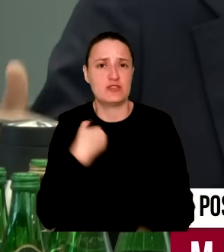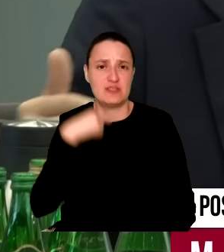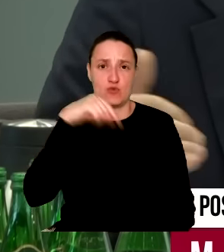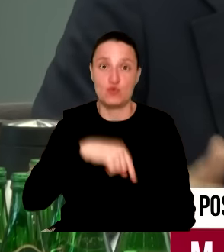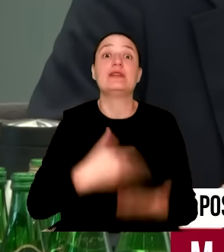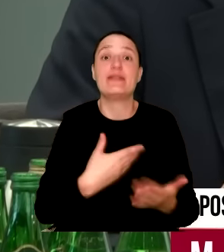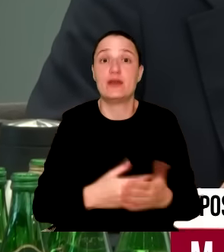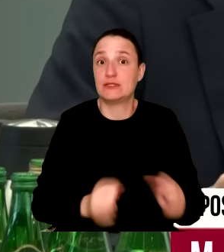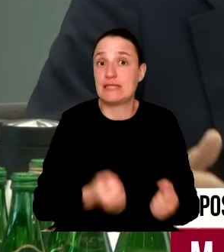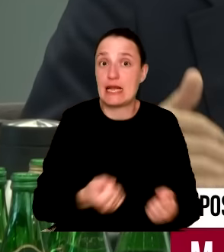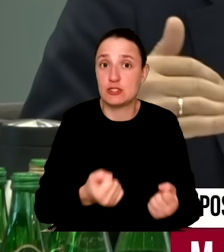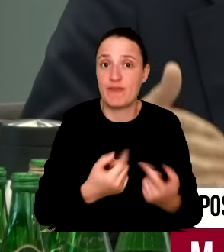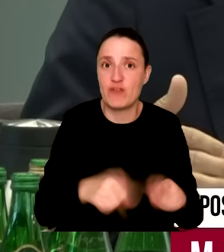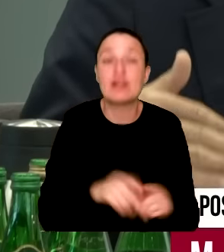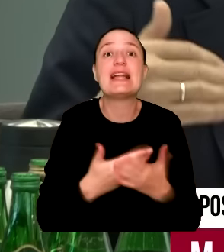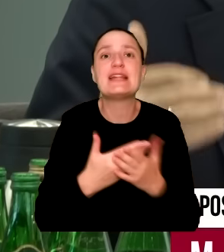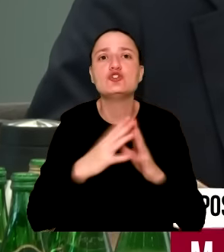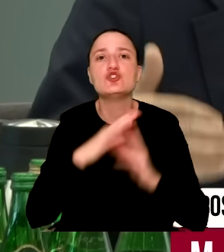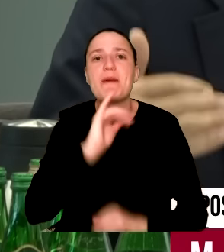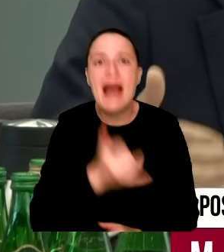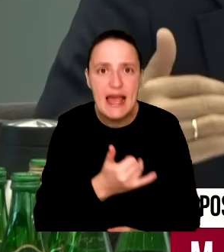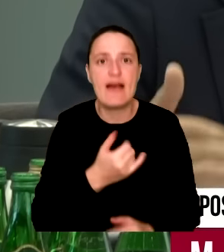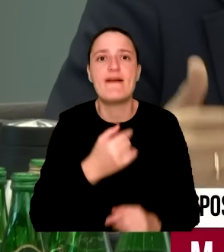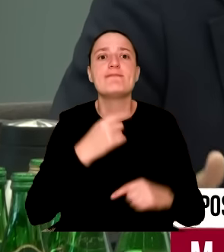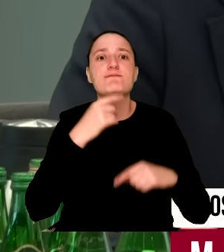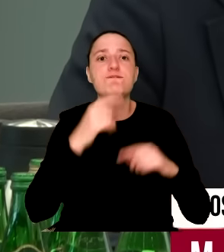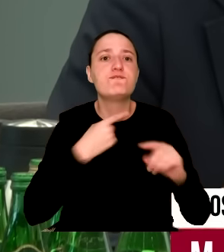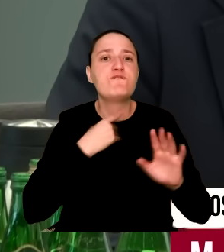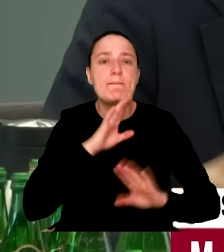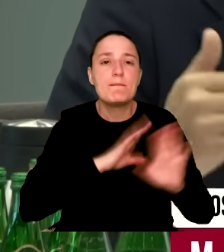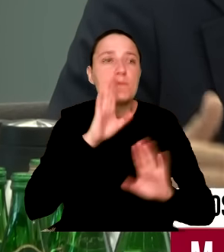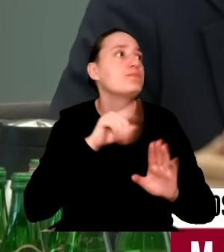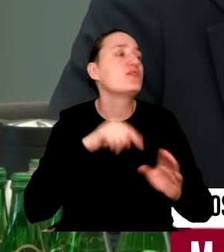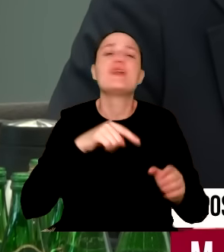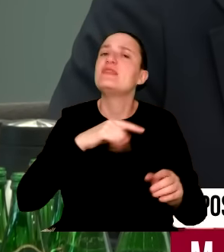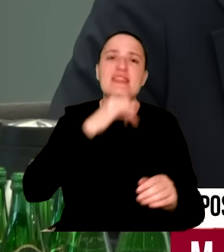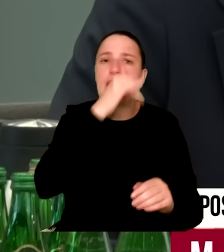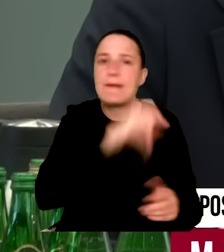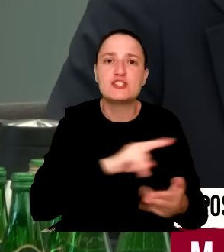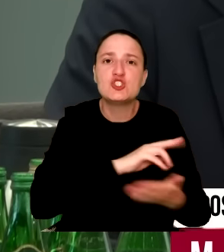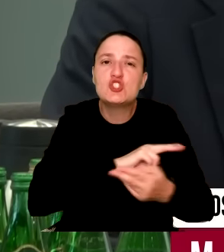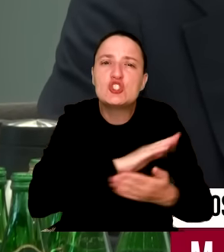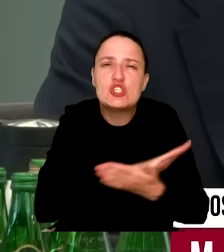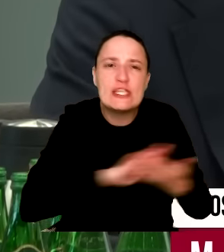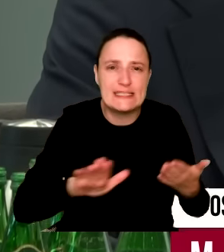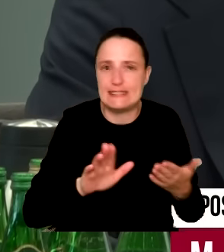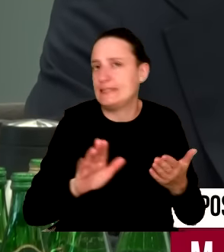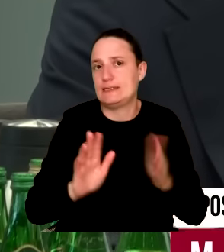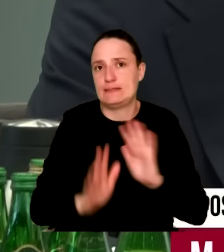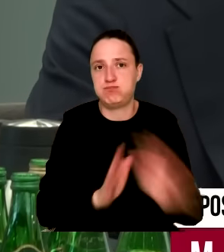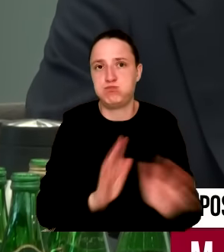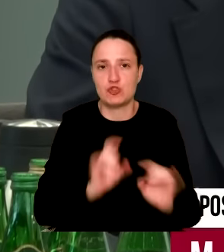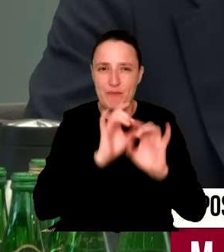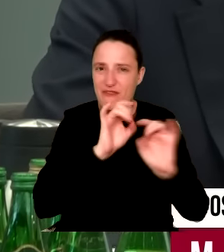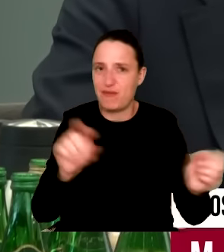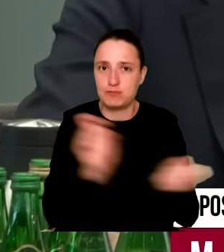stąd wybory 10 maja przeprowadzone w najbardziej sanitarny sposób jaki to jest możliwy czyli w trybie korespondencyjnym czy ryzyko ni